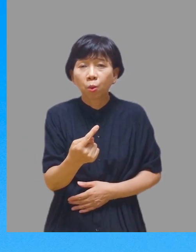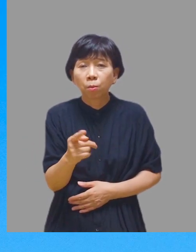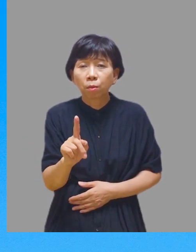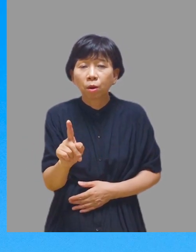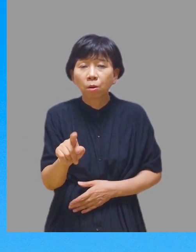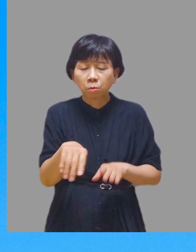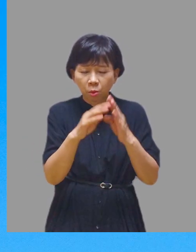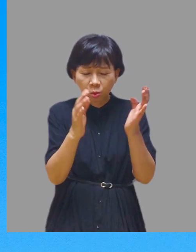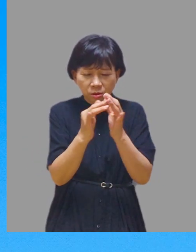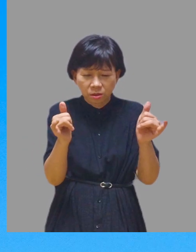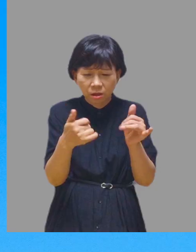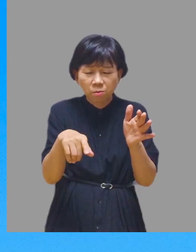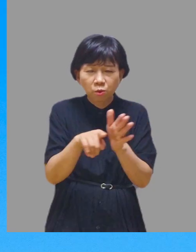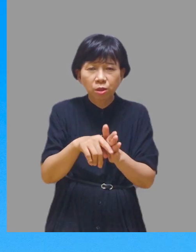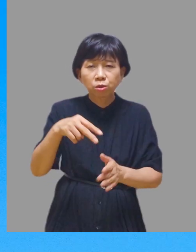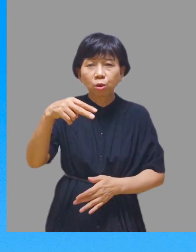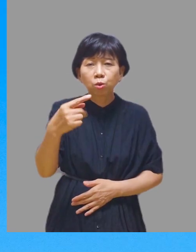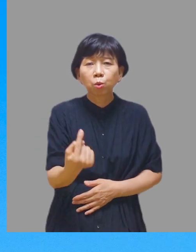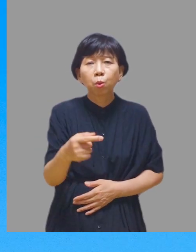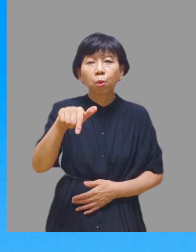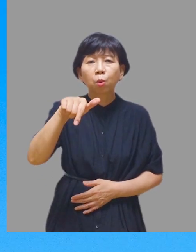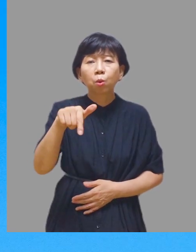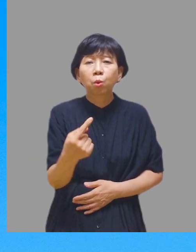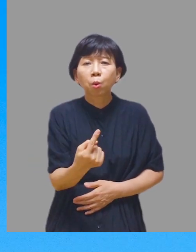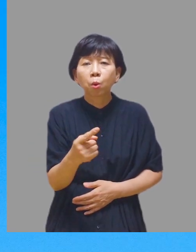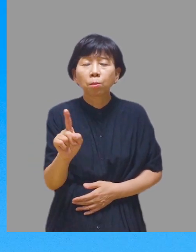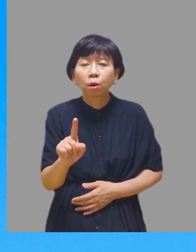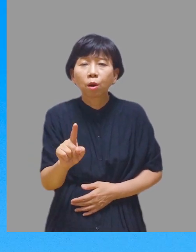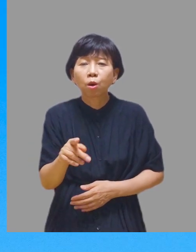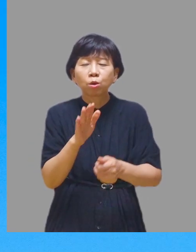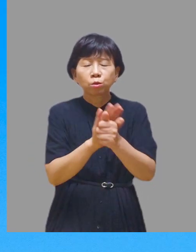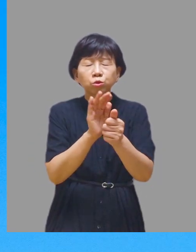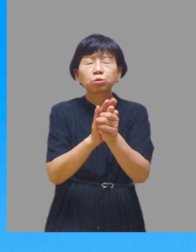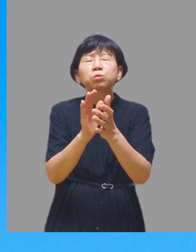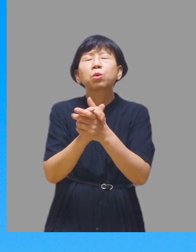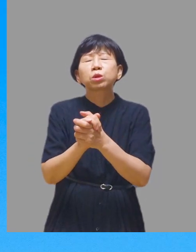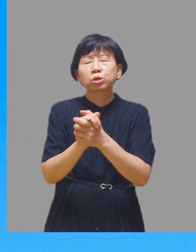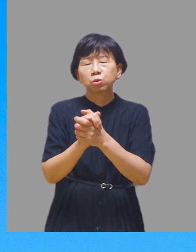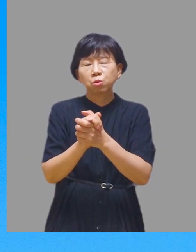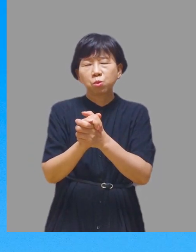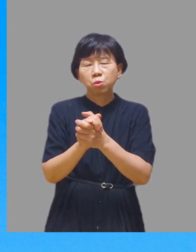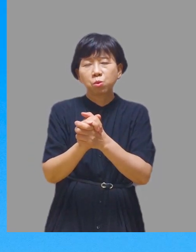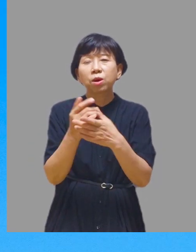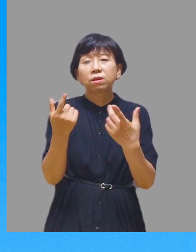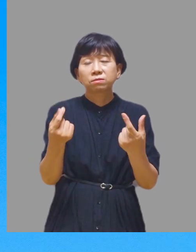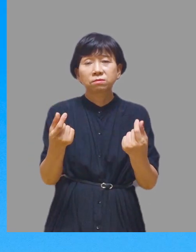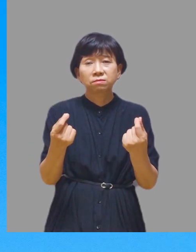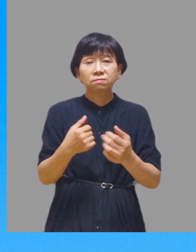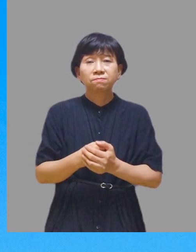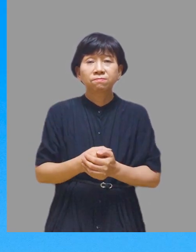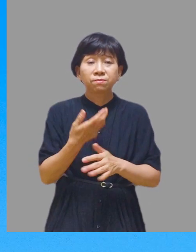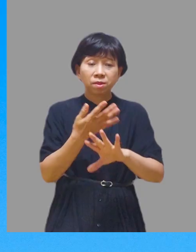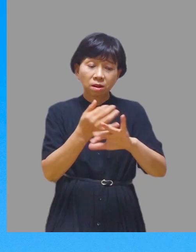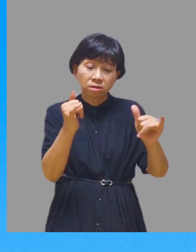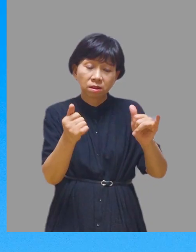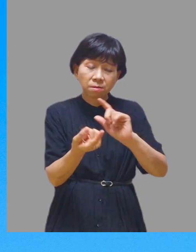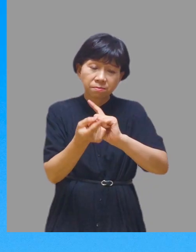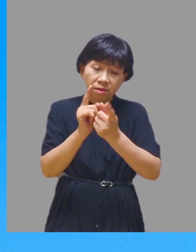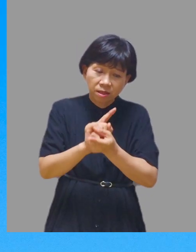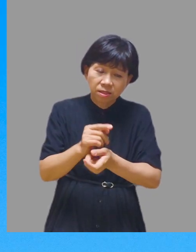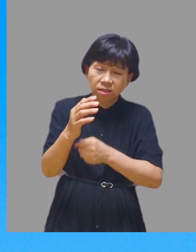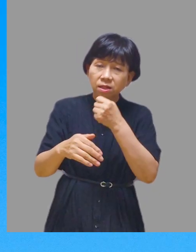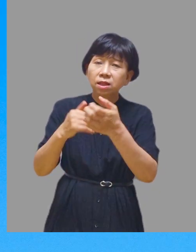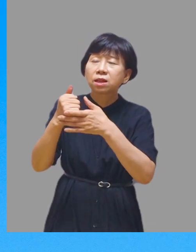모든 사람을 위하여 도고를 하라고 하고 있어요. 도고는 중보기도를 이야기하고 있는 거예요. 누군가를 대신하여 하나님